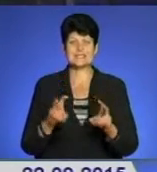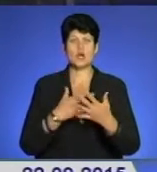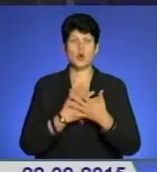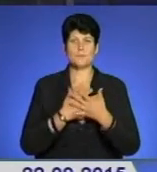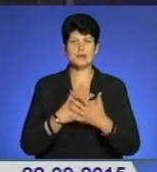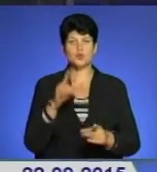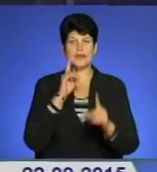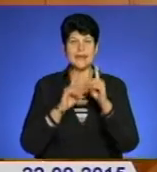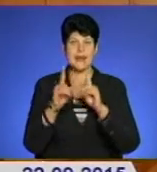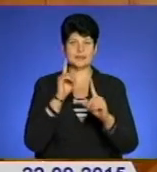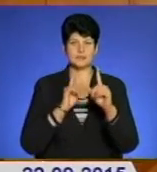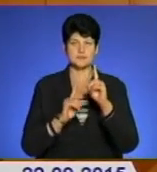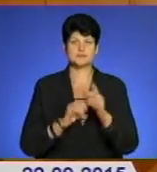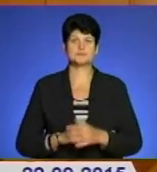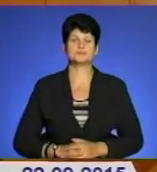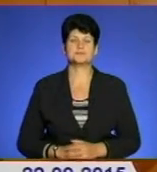громадської ради.